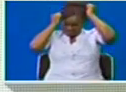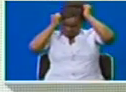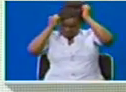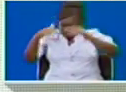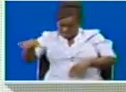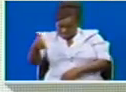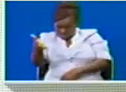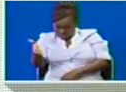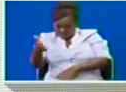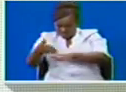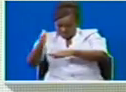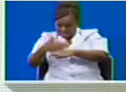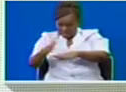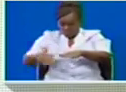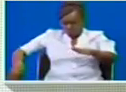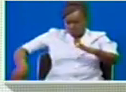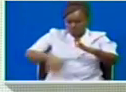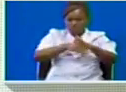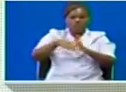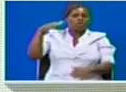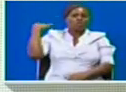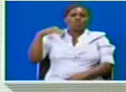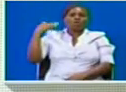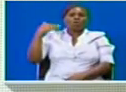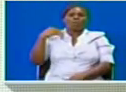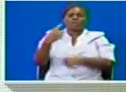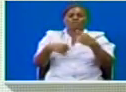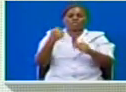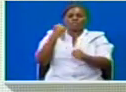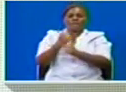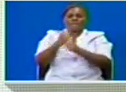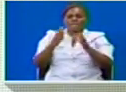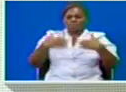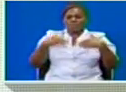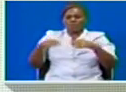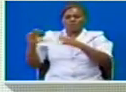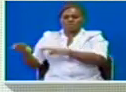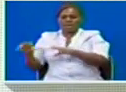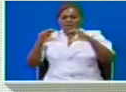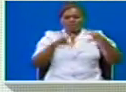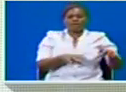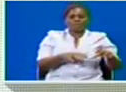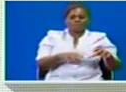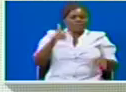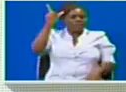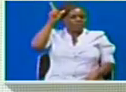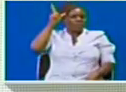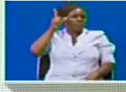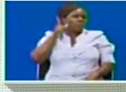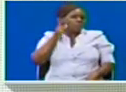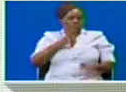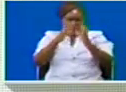bonde la Kerio kuwafurusha wezi wa mifugo ambao wameendelea kuwahangaisha wananchi katika eneo hilo. Mwanahabari wetu Elvis Kusgei